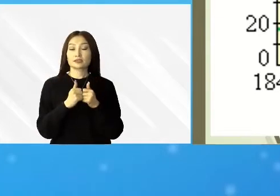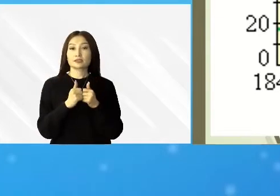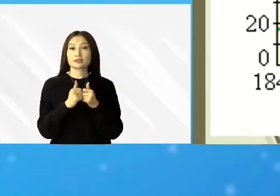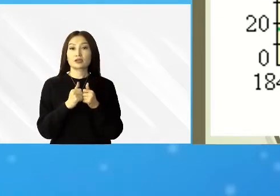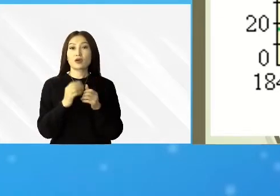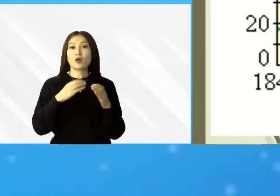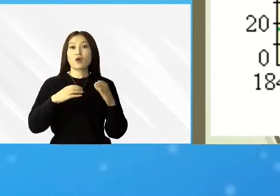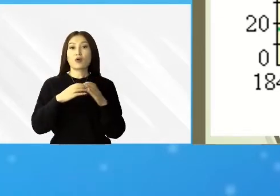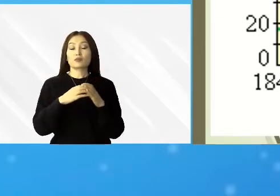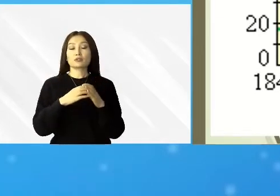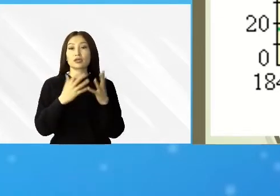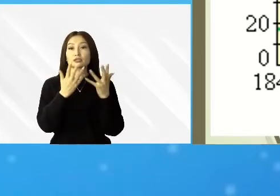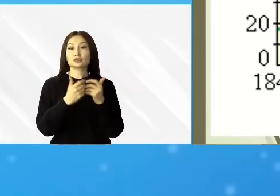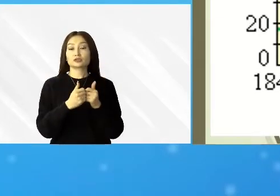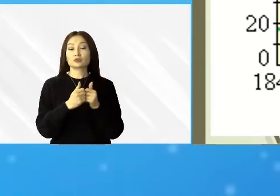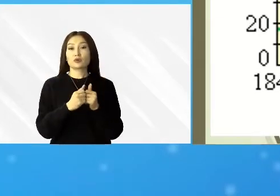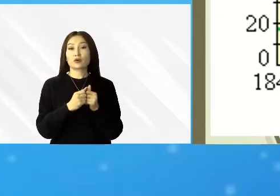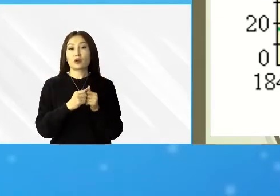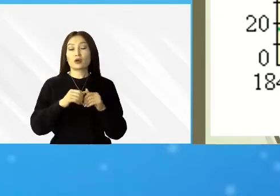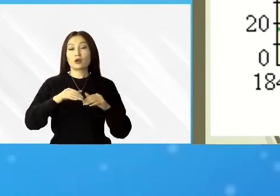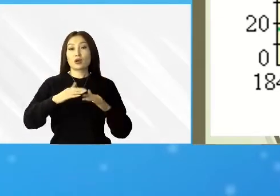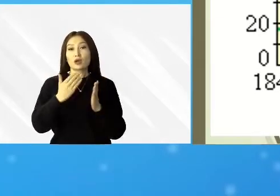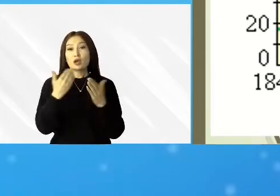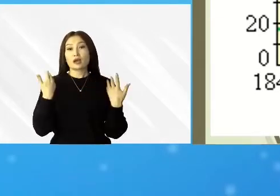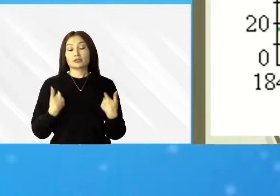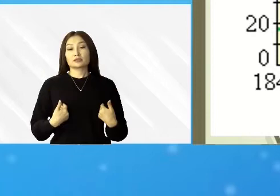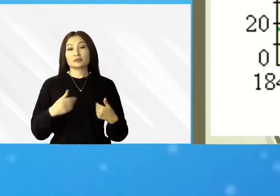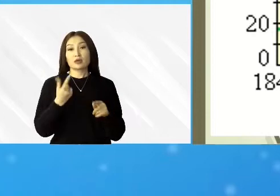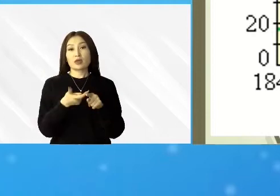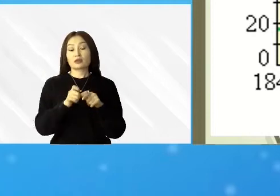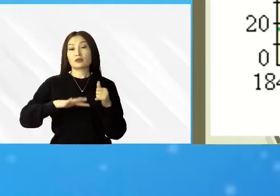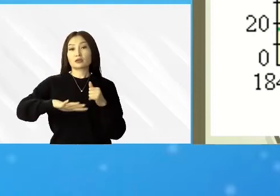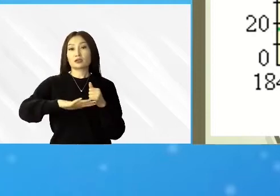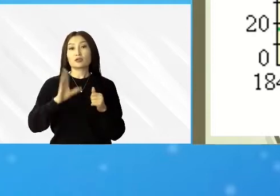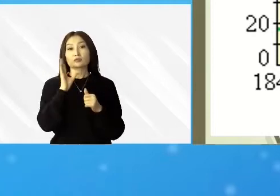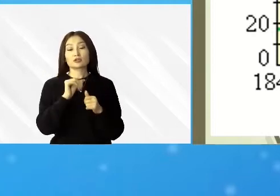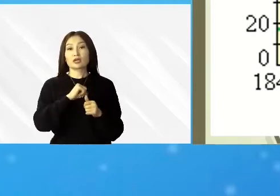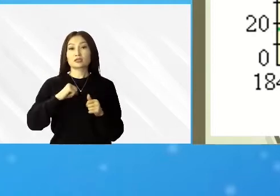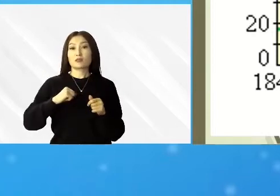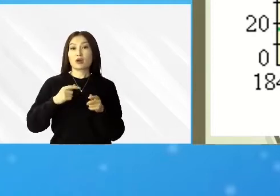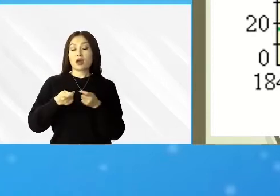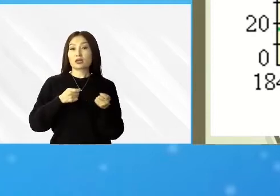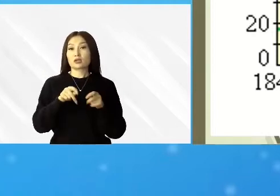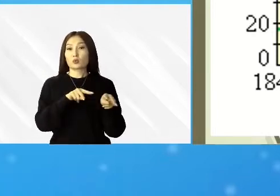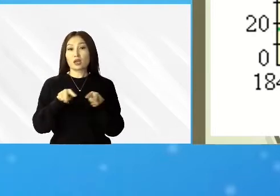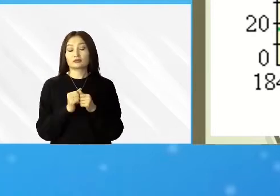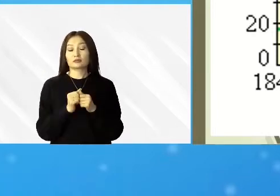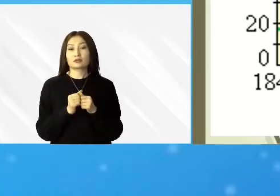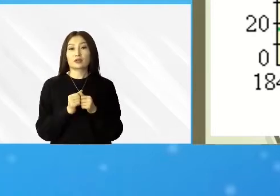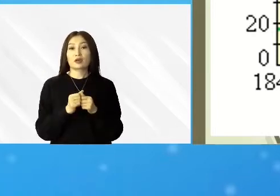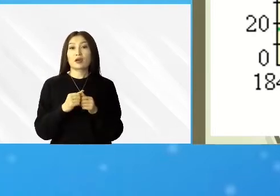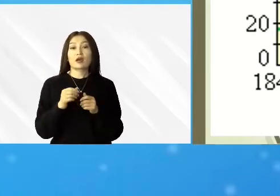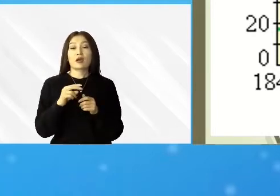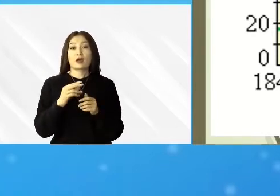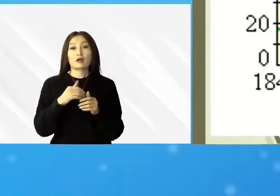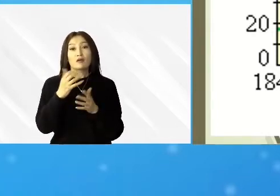Численность – общее число особей на данной территории. Популяция способна к саморегуляции своей численности.